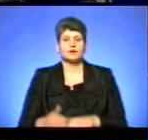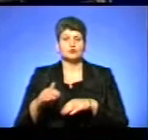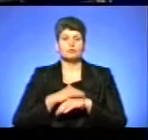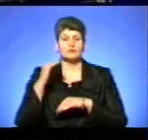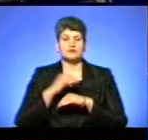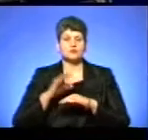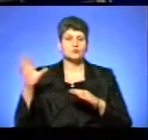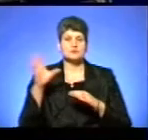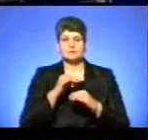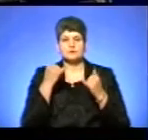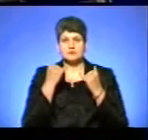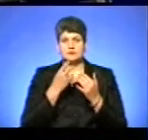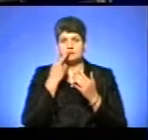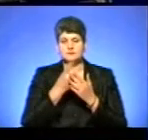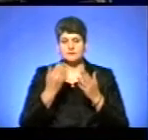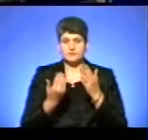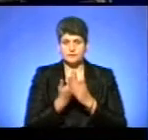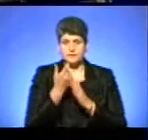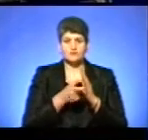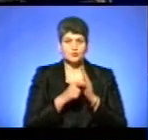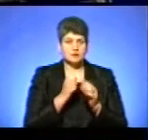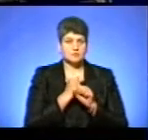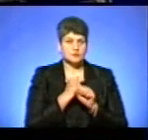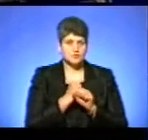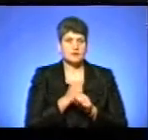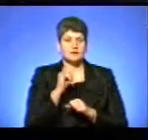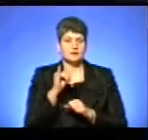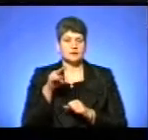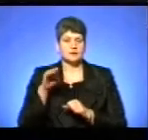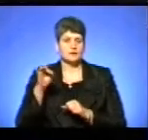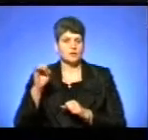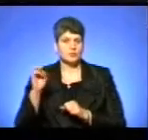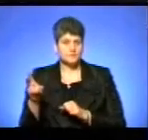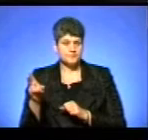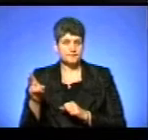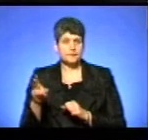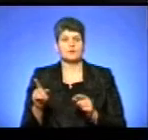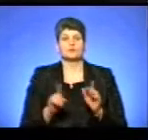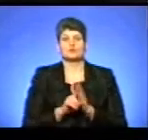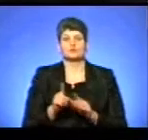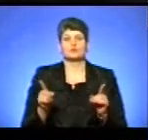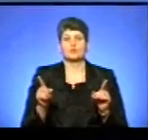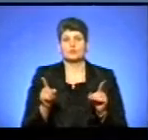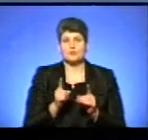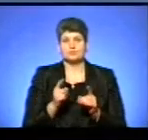вечора усім, хто зараз з нами в ефірі новини. В студії працює ведуча Ірина Терлюк. Спочатку коротко про головне.